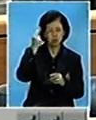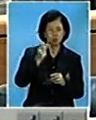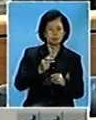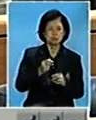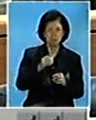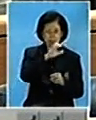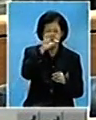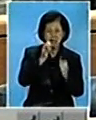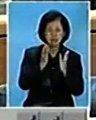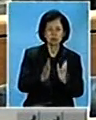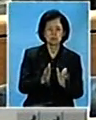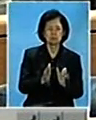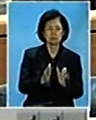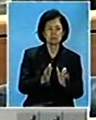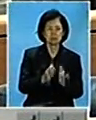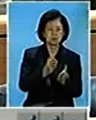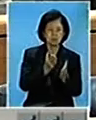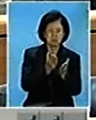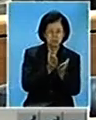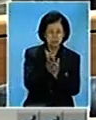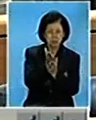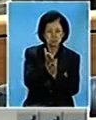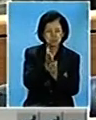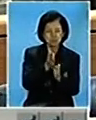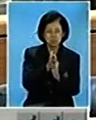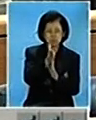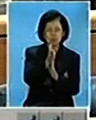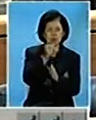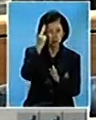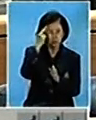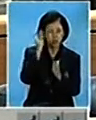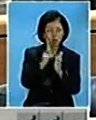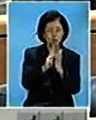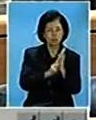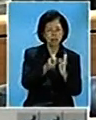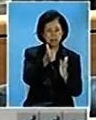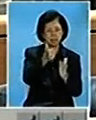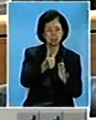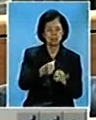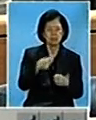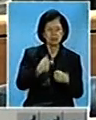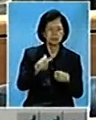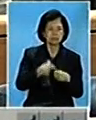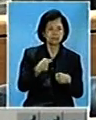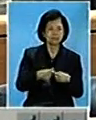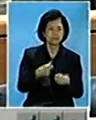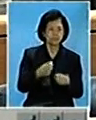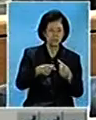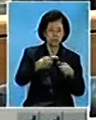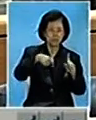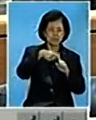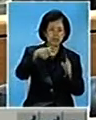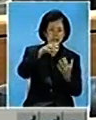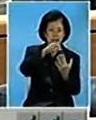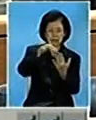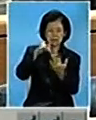าคนที่ยุติธรรมแล้วก็รู้เรื่องกฎหมายดีๆอย่างนี้ไม่ใช่ง่ายเพราะมาจากที่สรรหาอย่